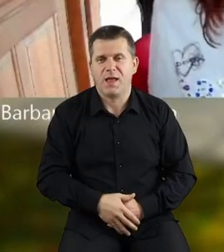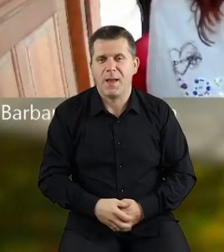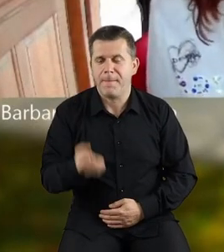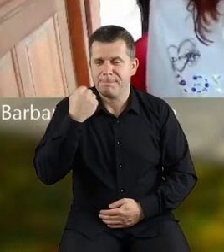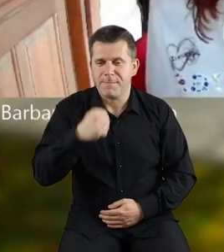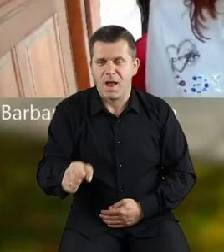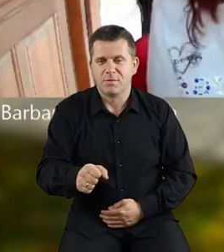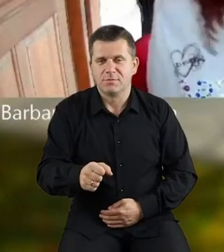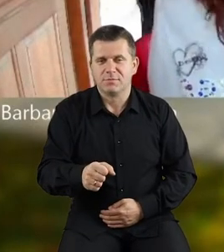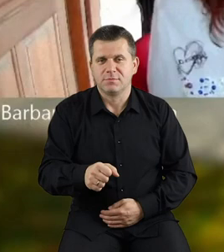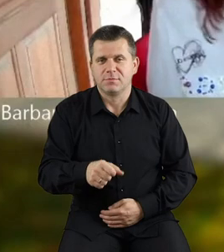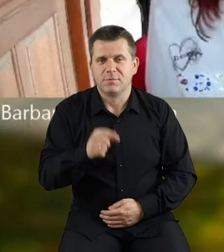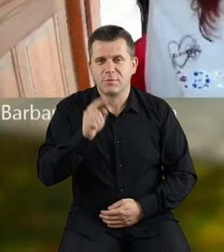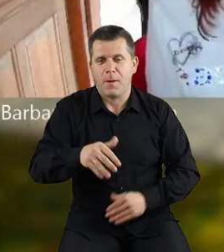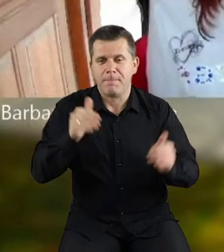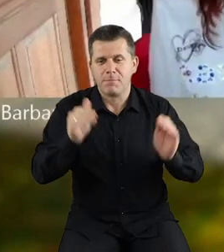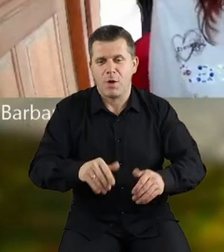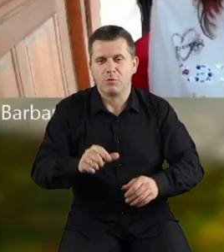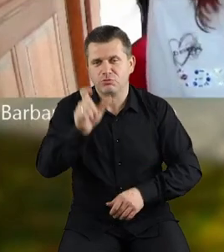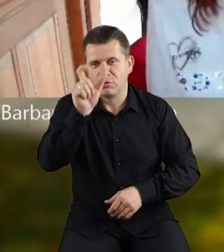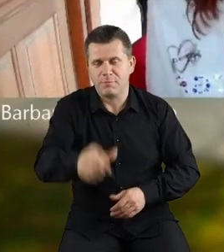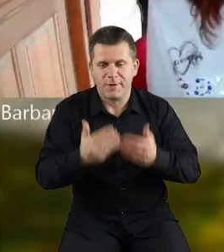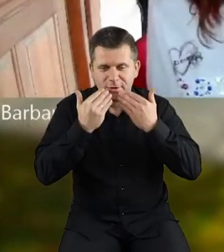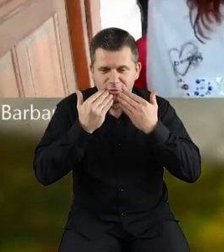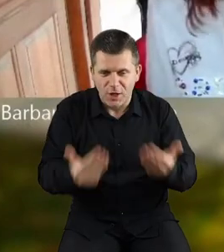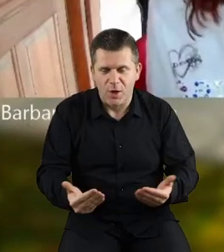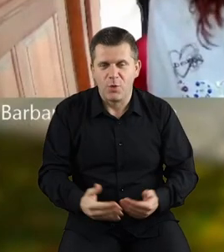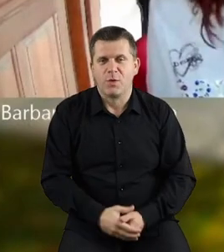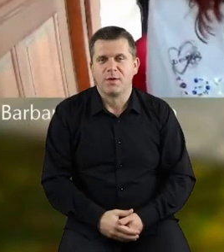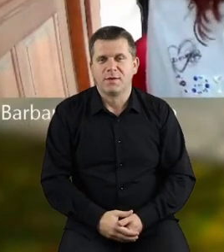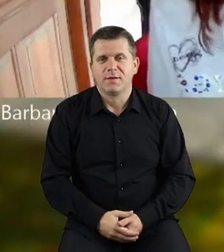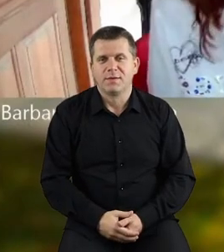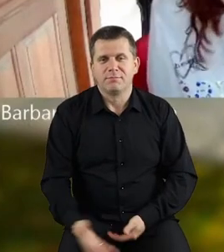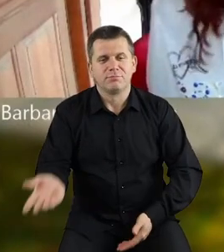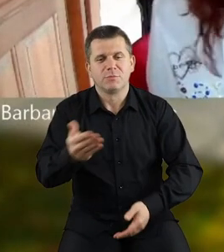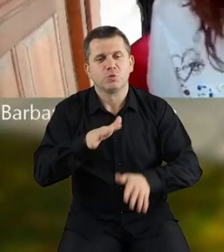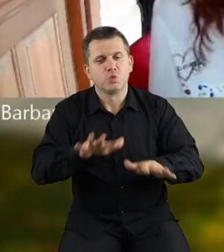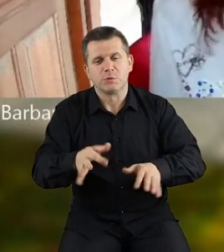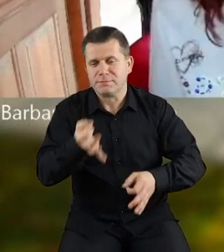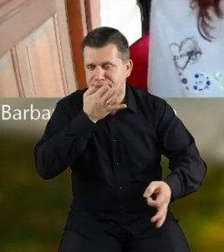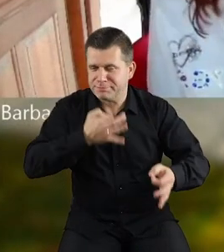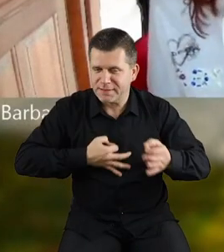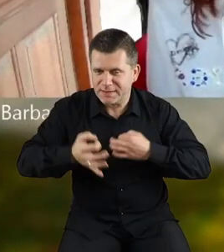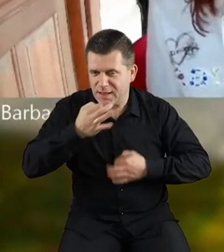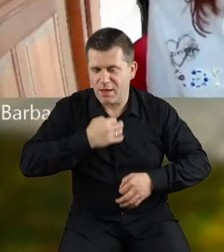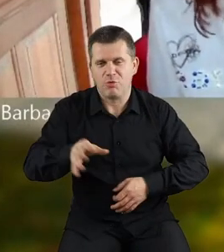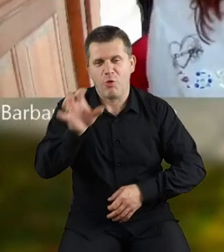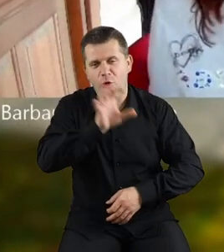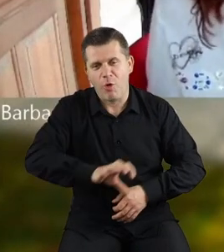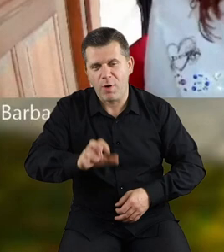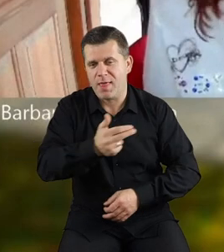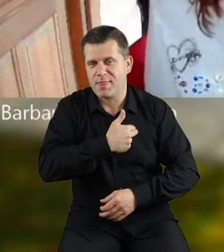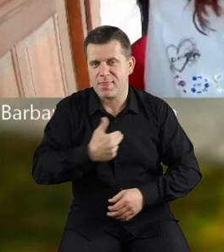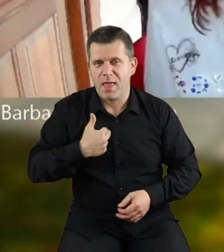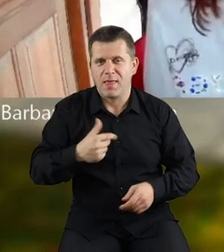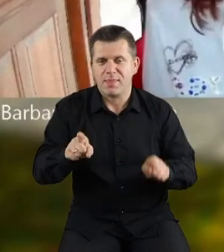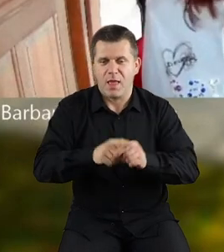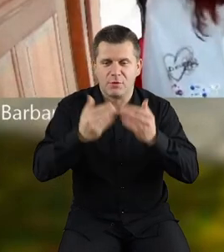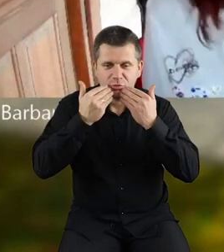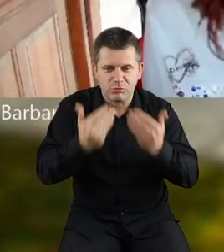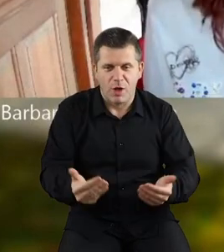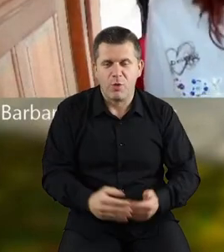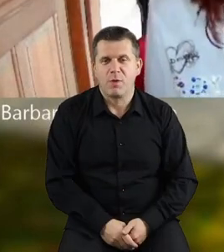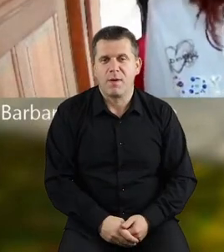taką chwilę i bardzo za tę możliwość tobie dziękuję, za świetne pytania oglądającym